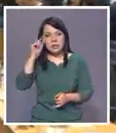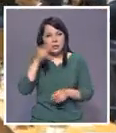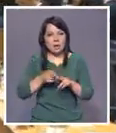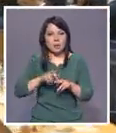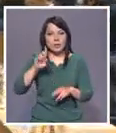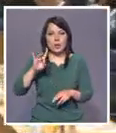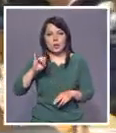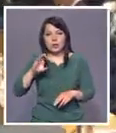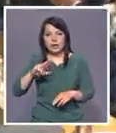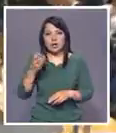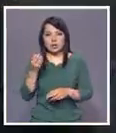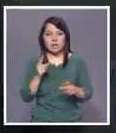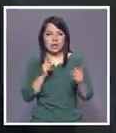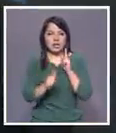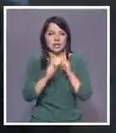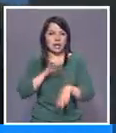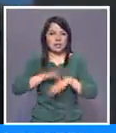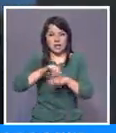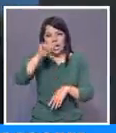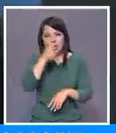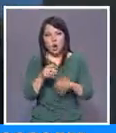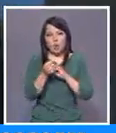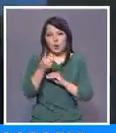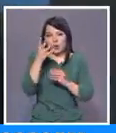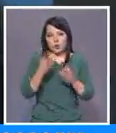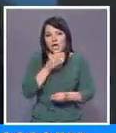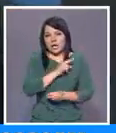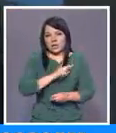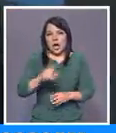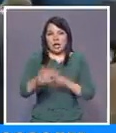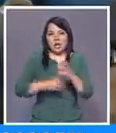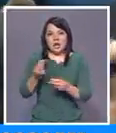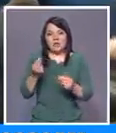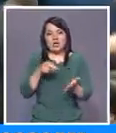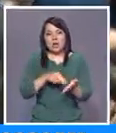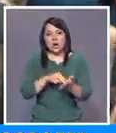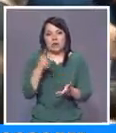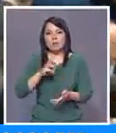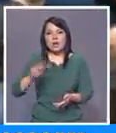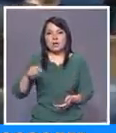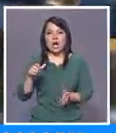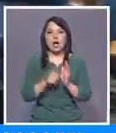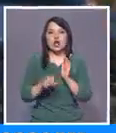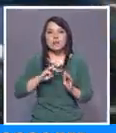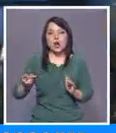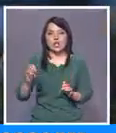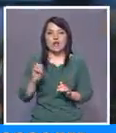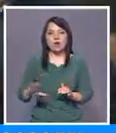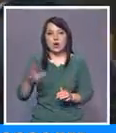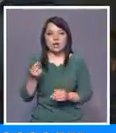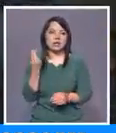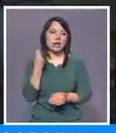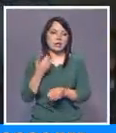олар Брюссельде тағы кездесіп саммит өткізеді. Грекия алдағы 11 күннің ішінде халықаралық валюта қорына 1 миллиард 600 миллион еуро